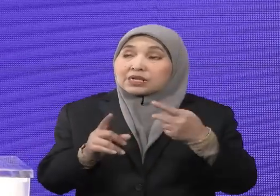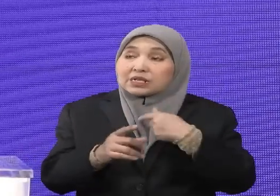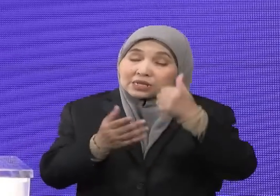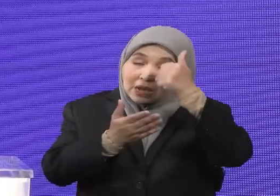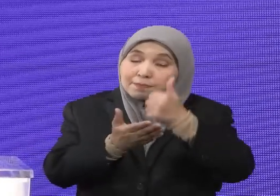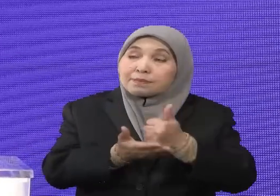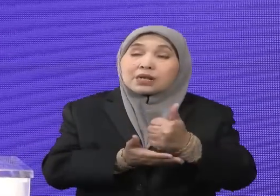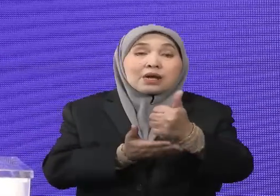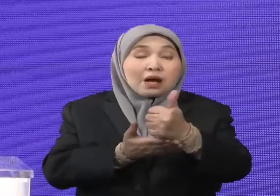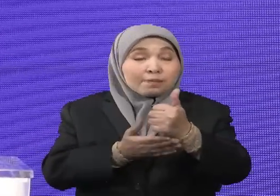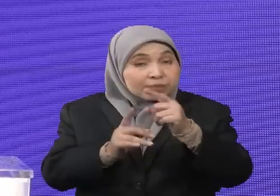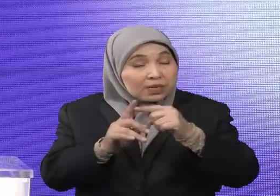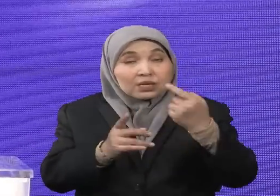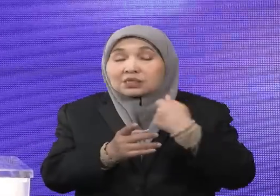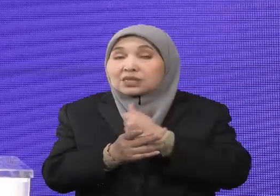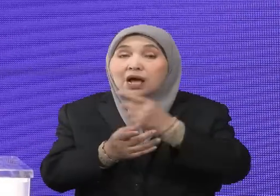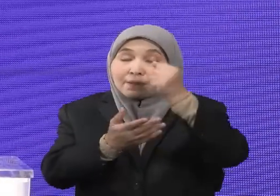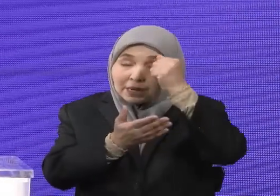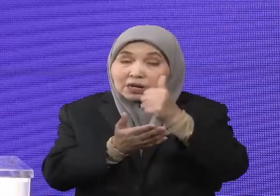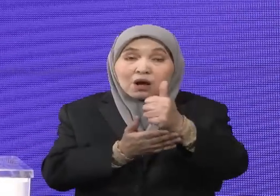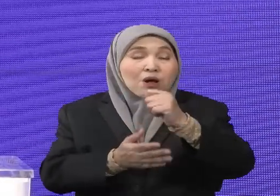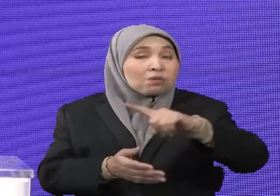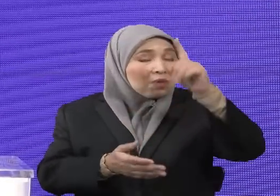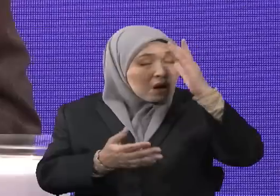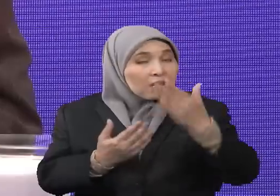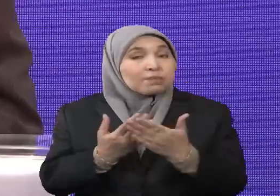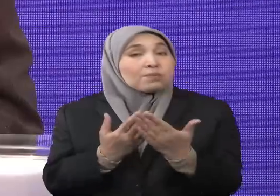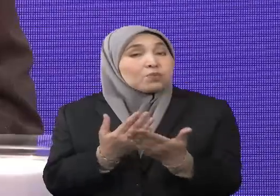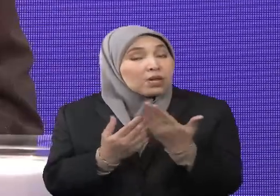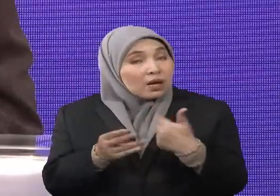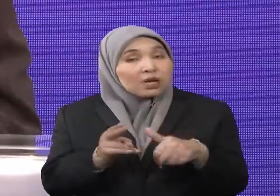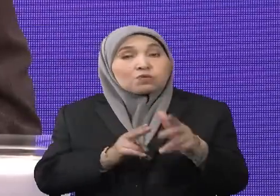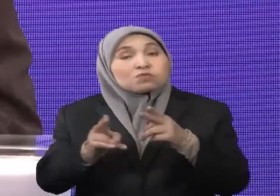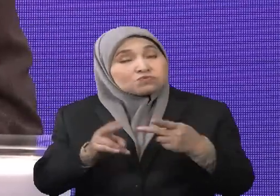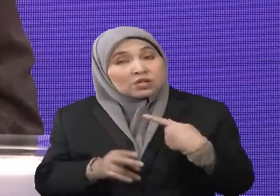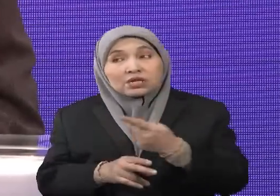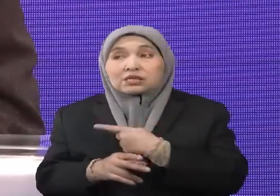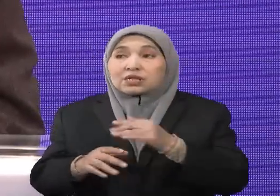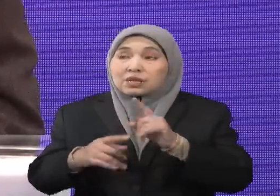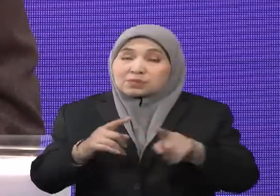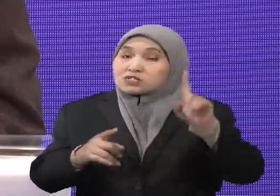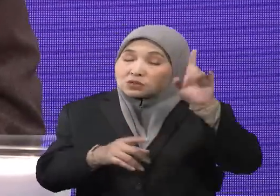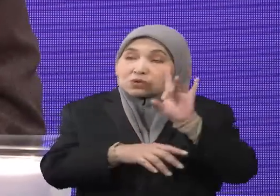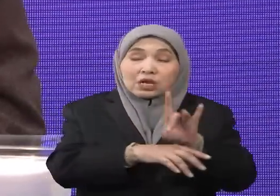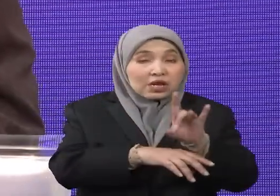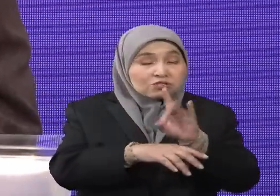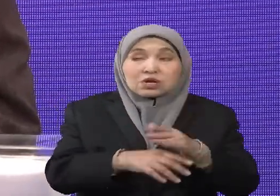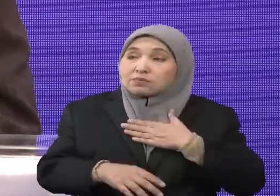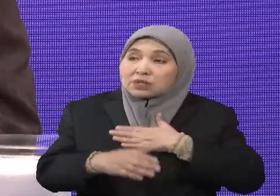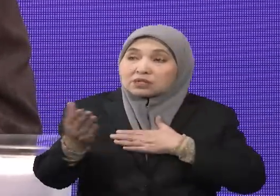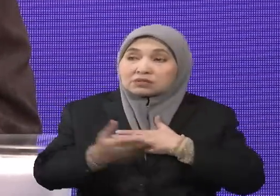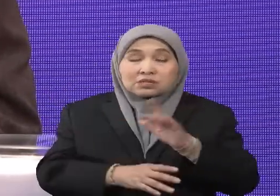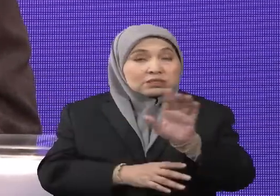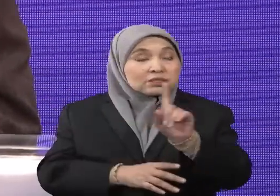amanah ya saya milih kita amanah Allah Subhanahu Wa Ta'ala akan mempermudahkan urusan kita tapi jangan